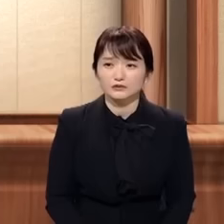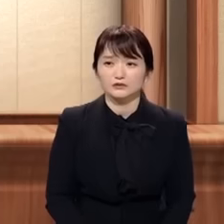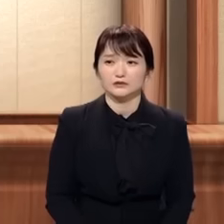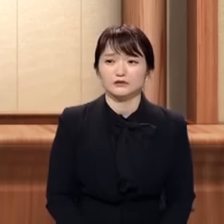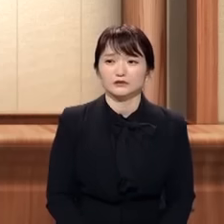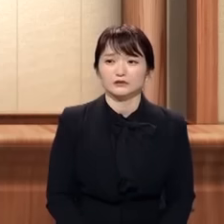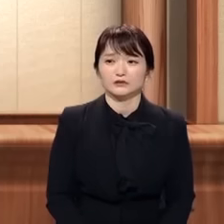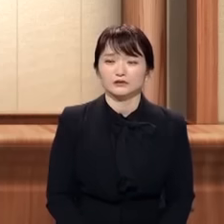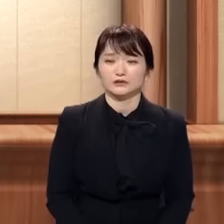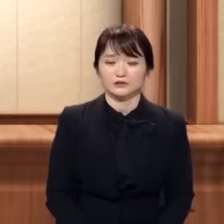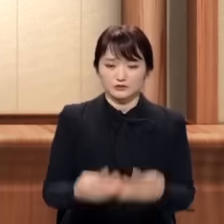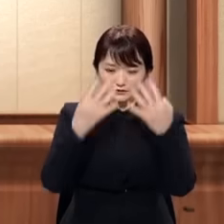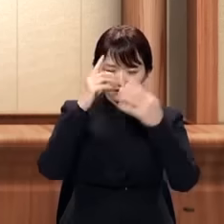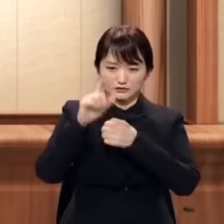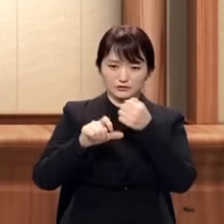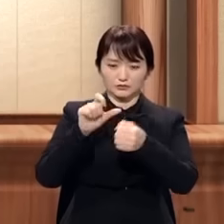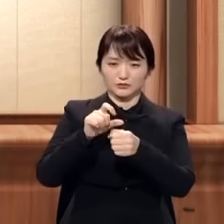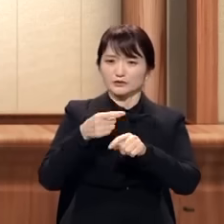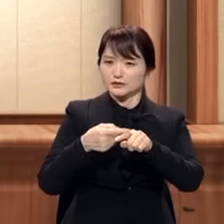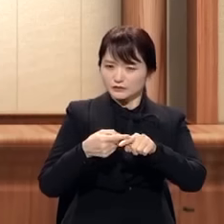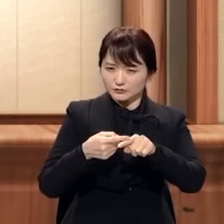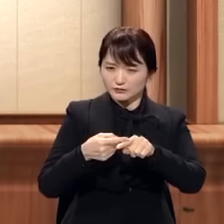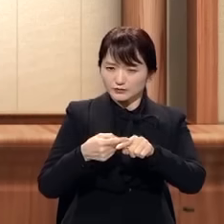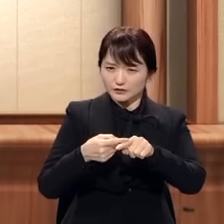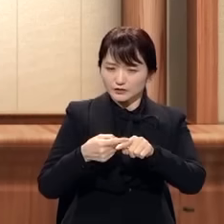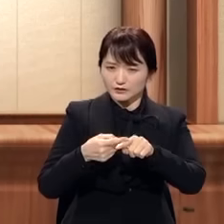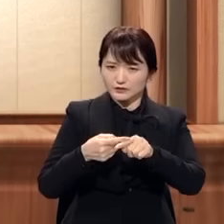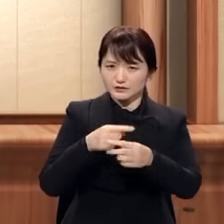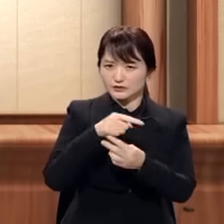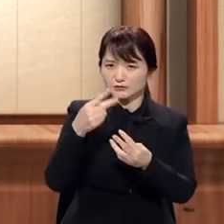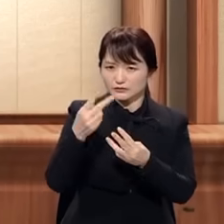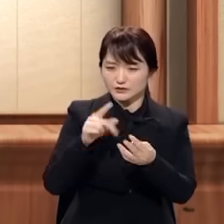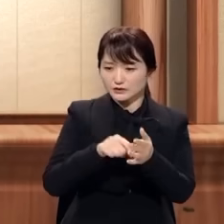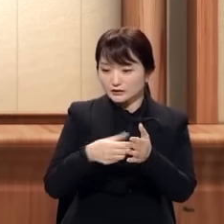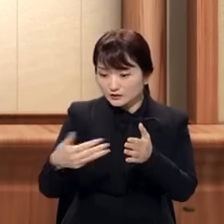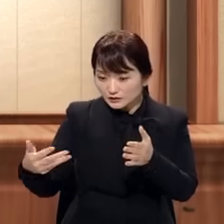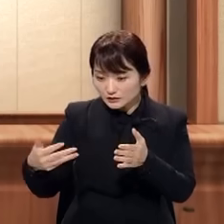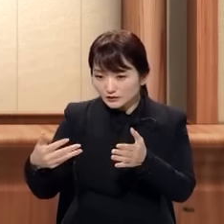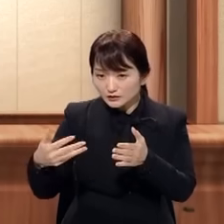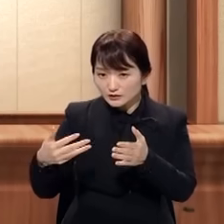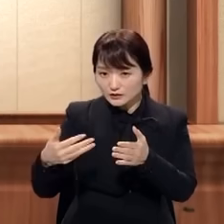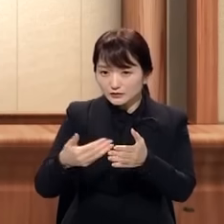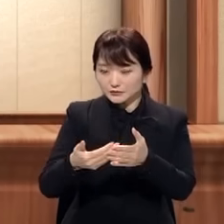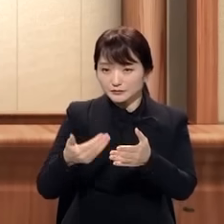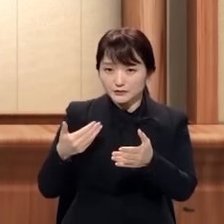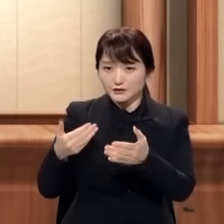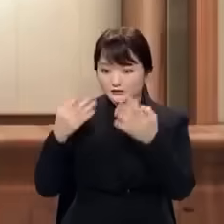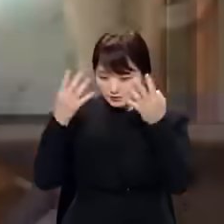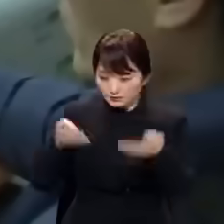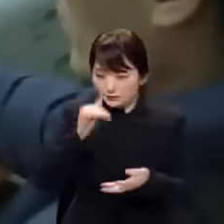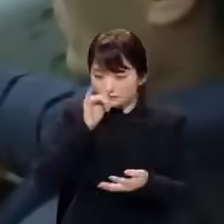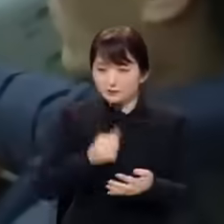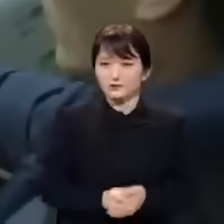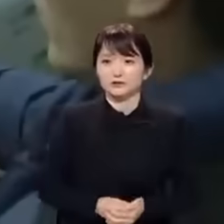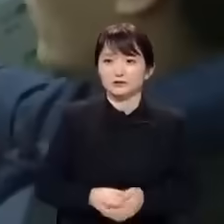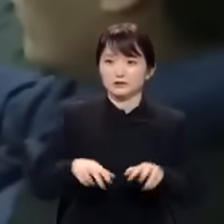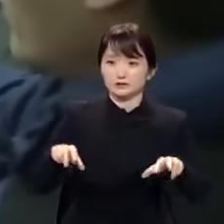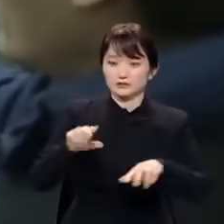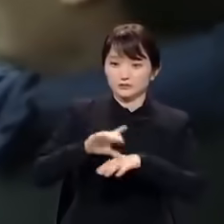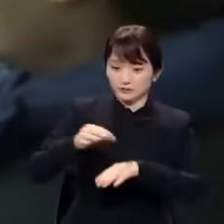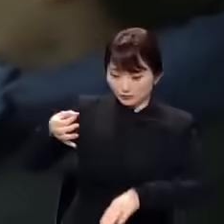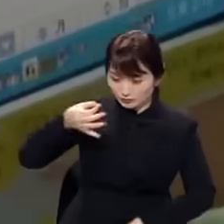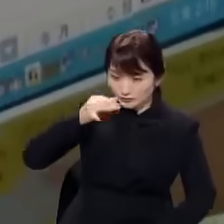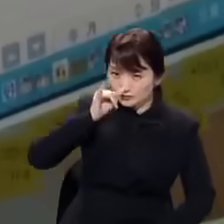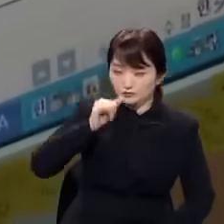3분 이상 지났기 때문에 가석방 대상이 될 수도 있어서 어 교도수 어떤 생활을 했느냐에 따라서이 방송 보고 있을 수도 있는 그런 상황이에요